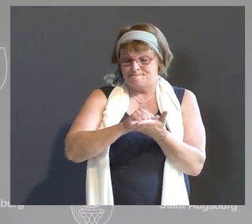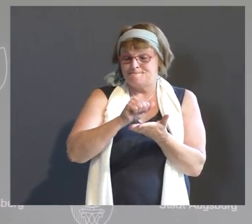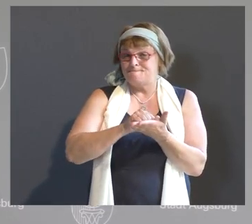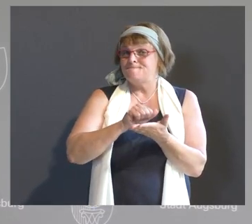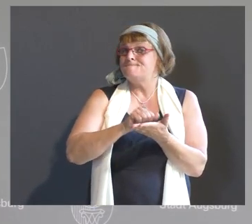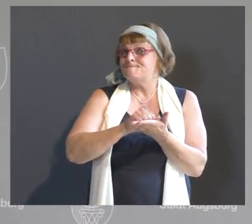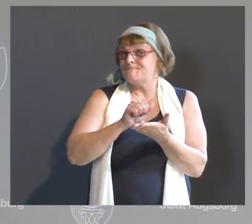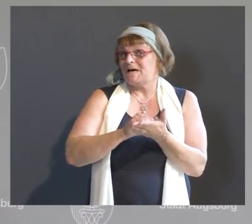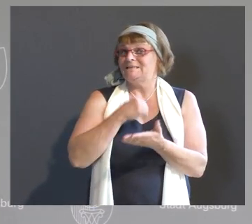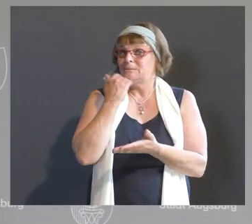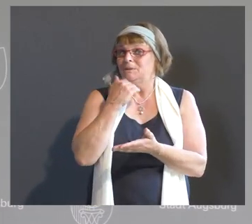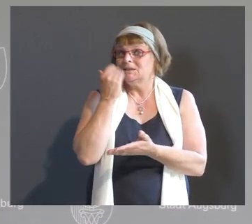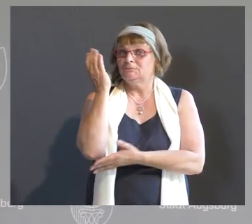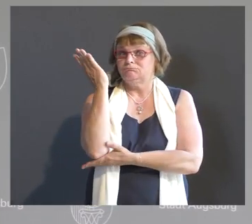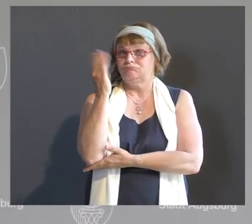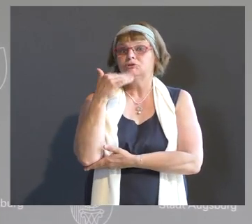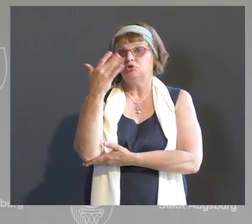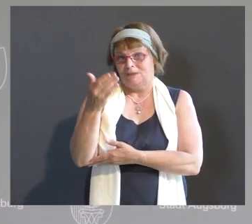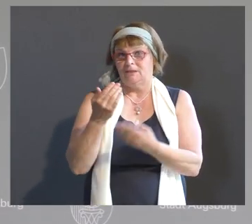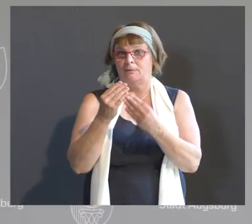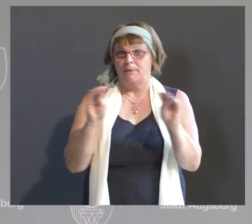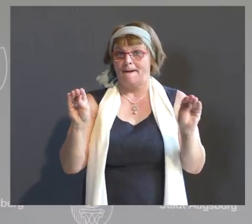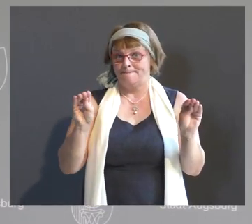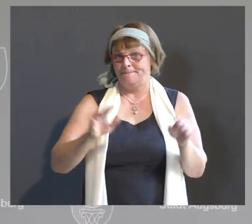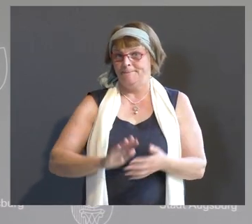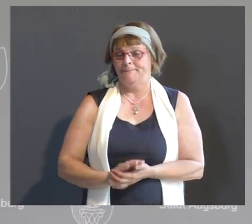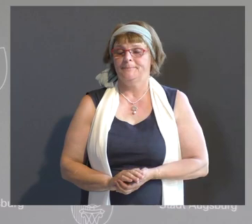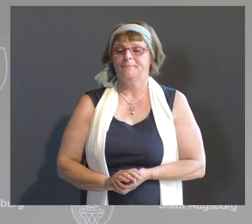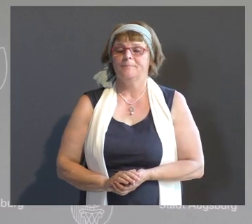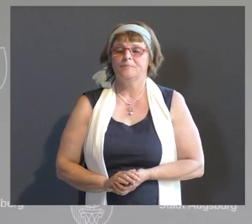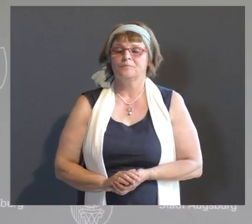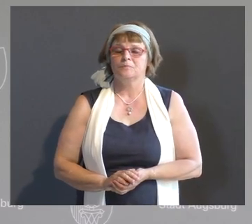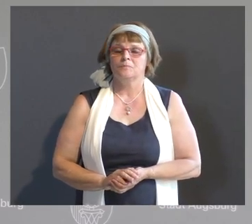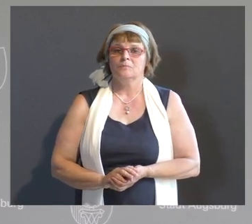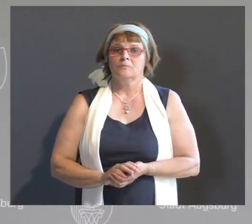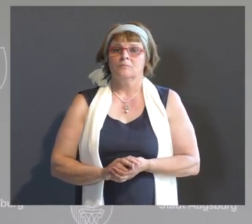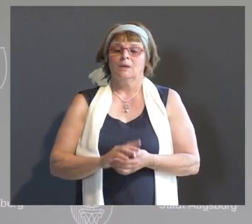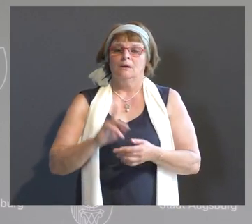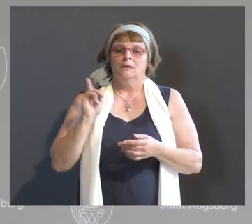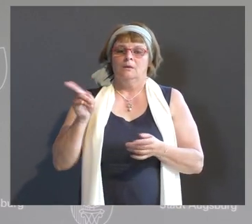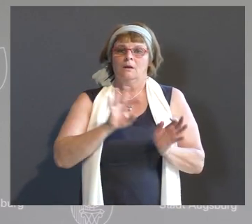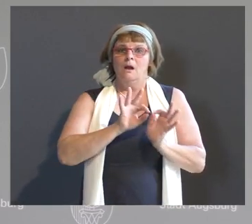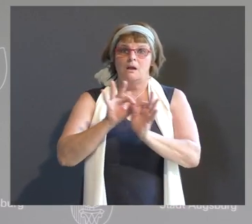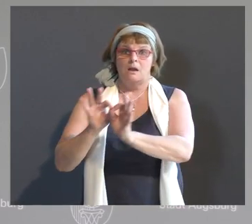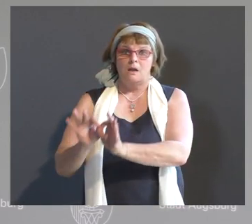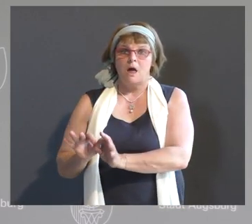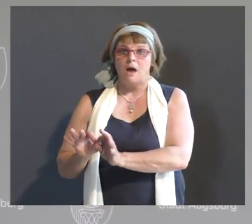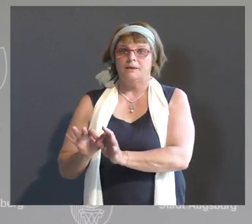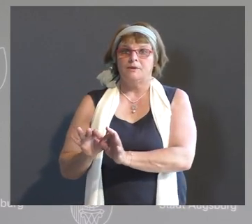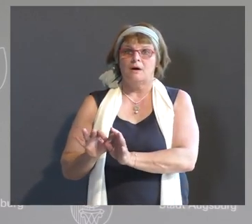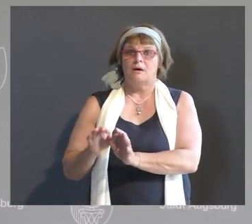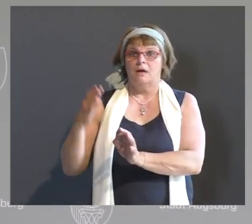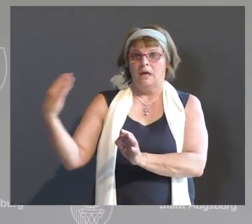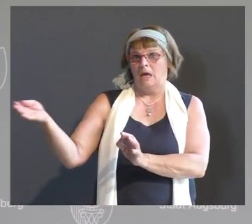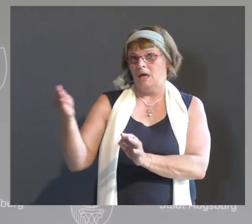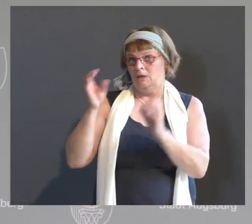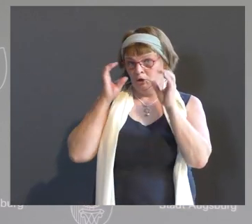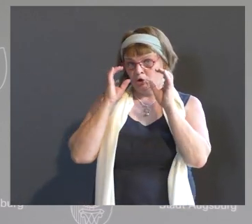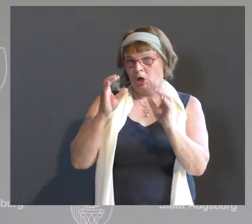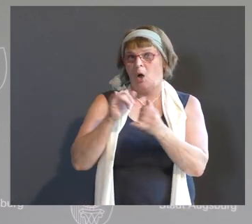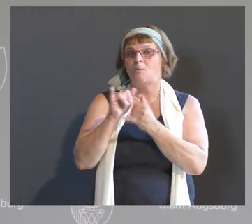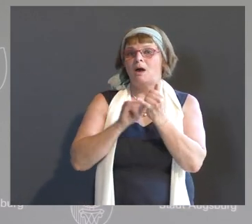entsprechend veröffentlichen. Zu den getroffenen Maßnahmen und zu den Ereignissen wird der Leiter der PI Augsburg Mitte, Herr Schaumeier, im Anschluss zu